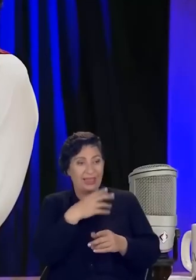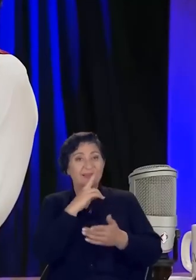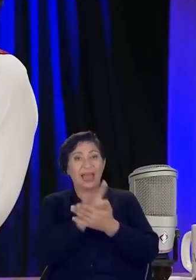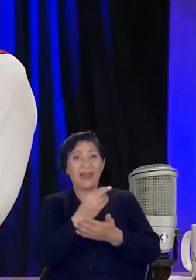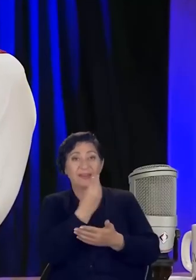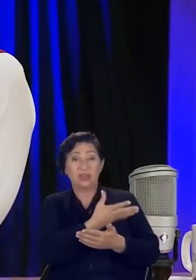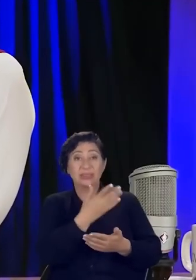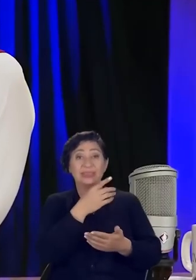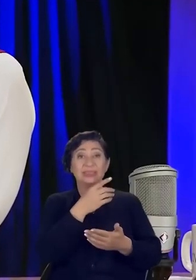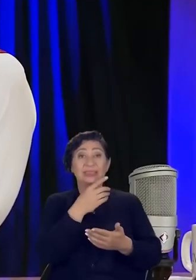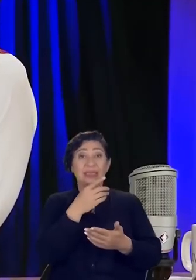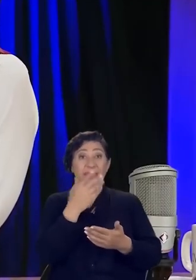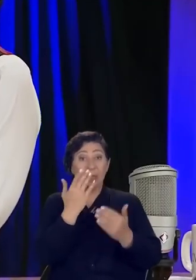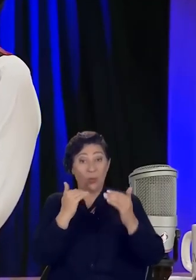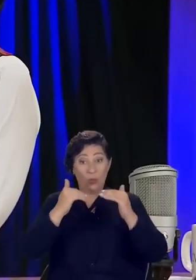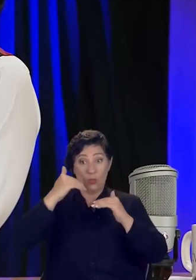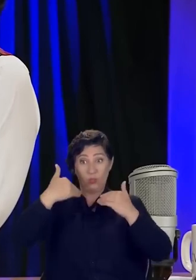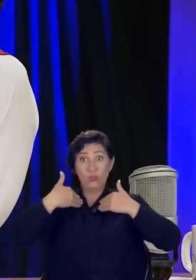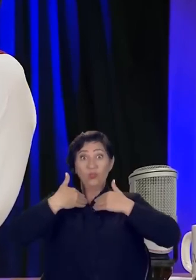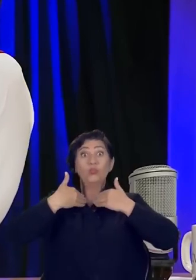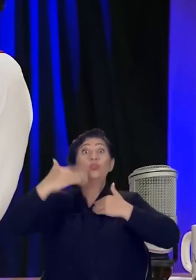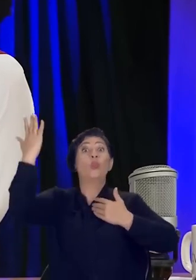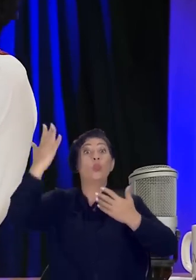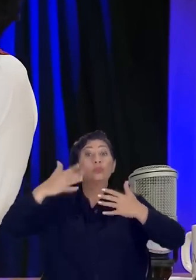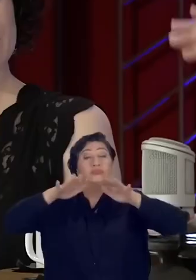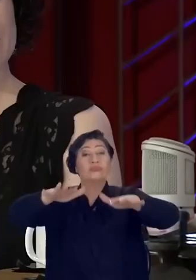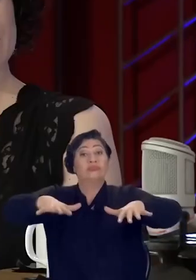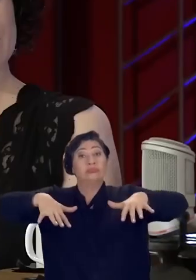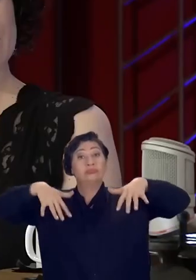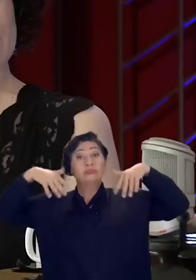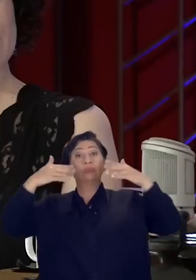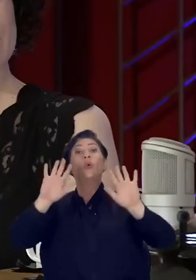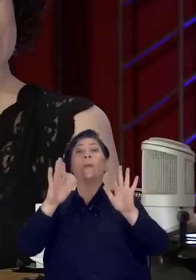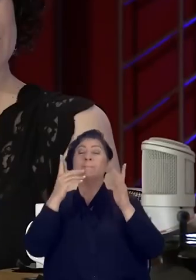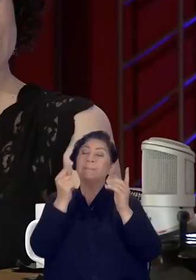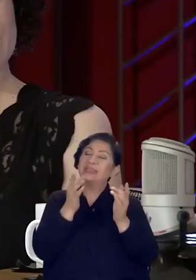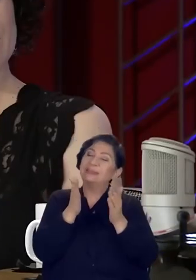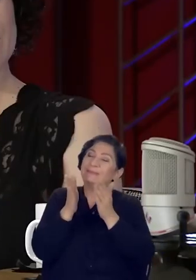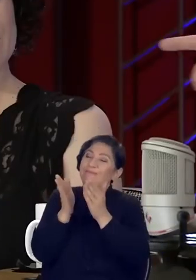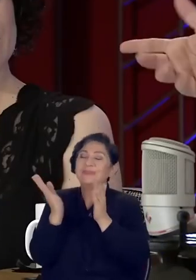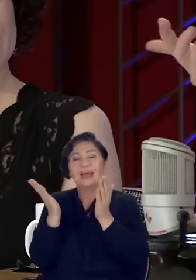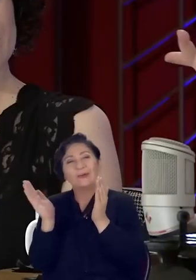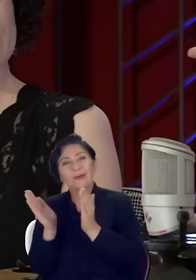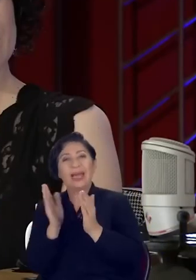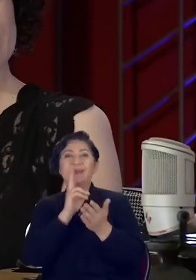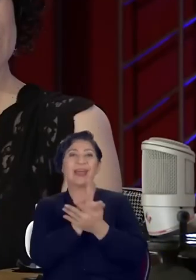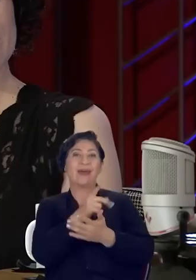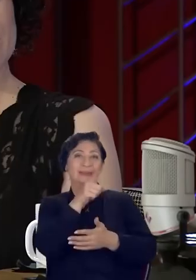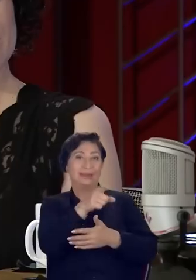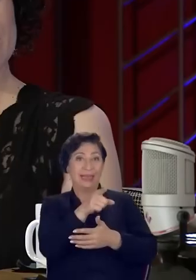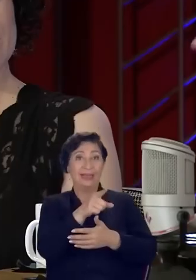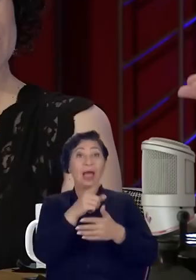edeceksin. Nerede olacağını. Yani ya büyük kitlelere mi gideceksin? Ya biraz daha entelektüel tarafta mı olacaksın? O senin bileceğin